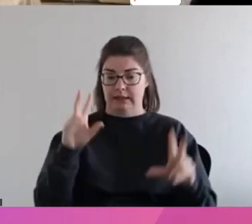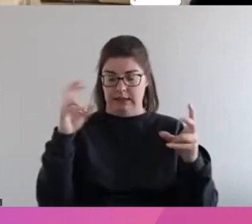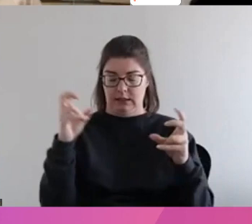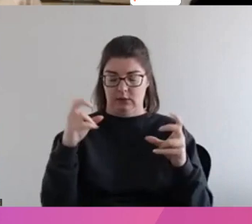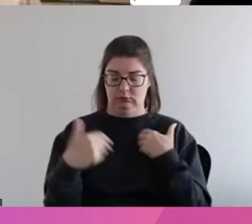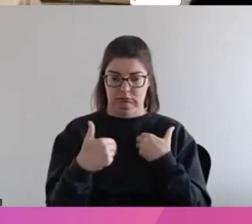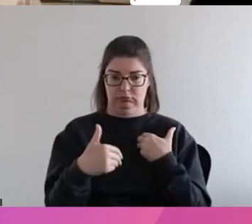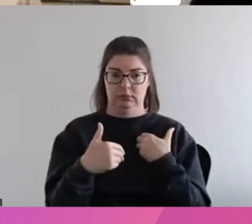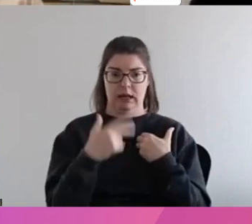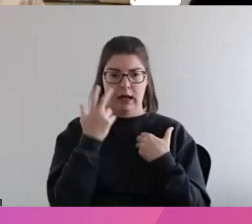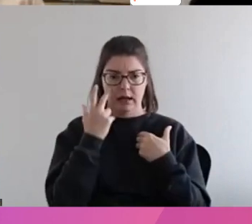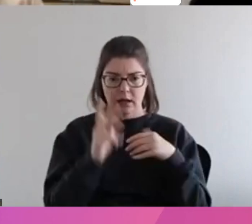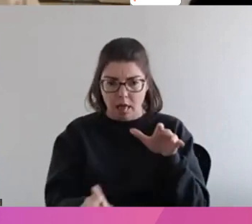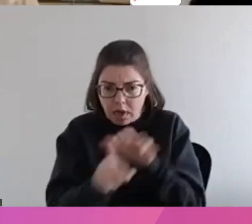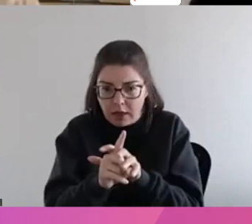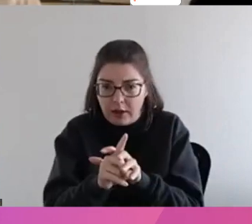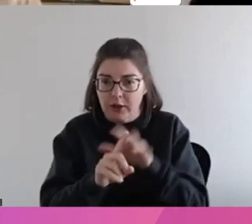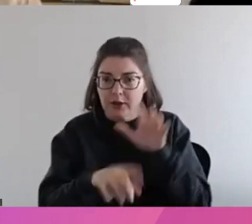Bon,